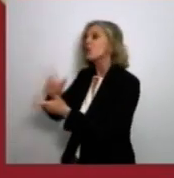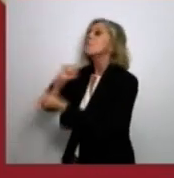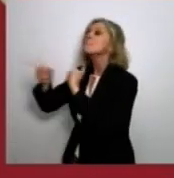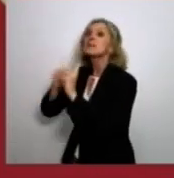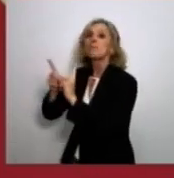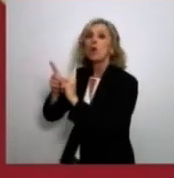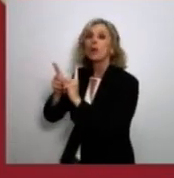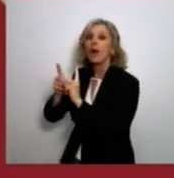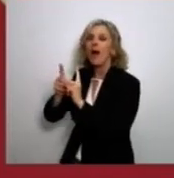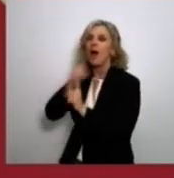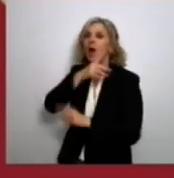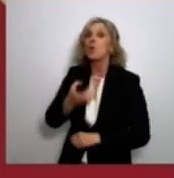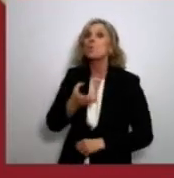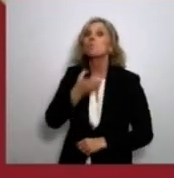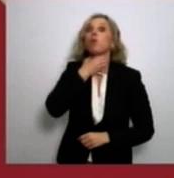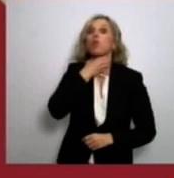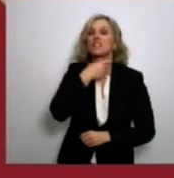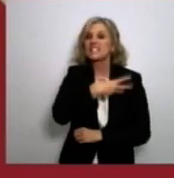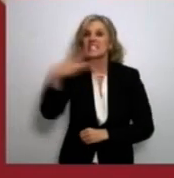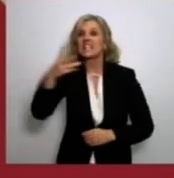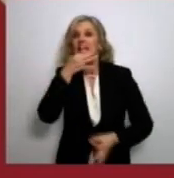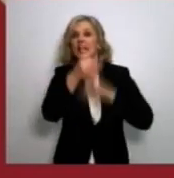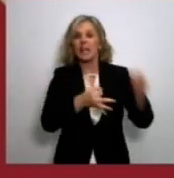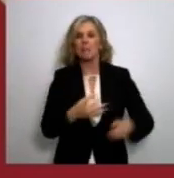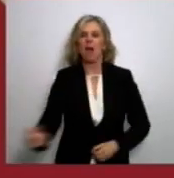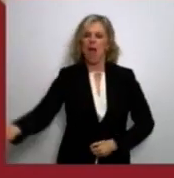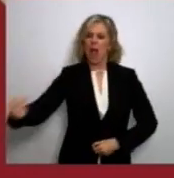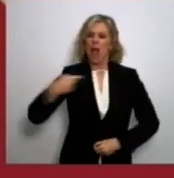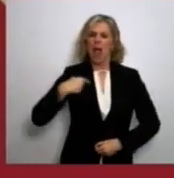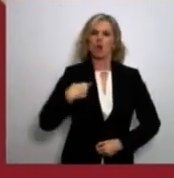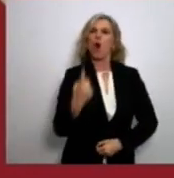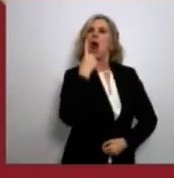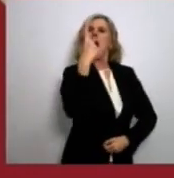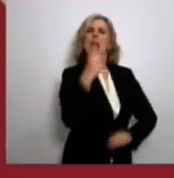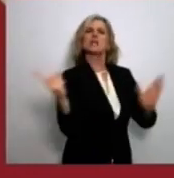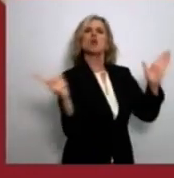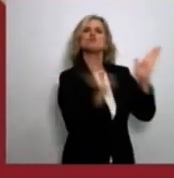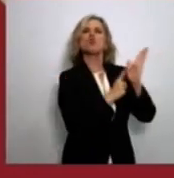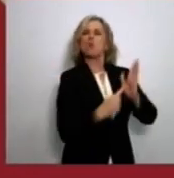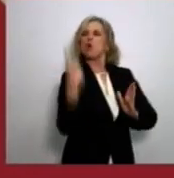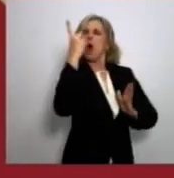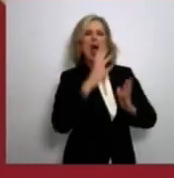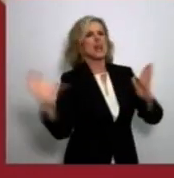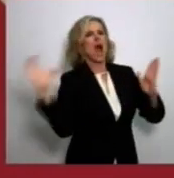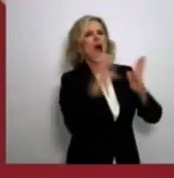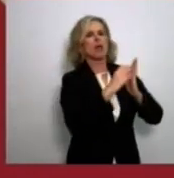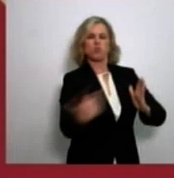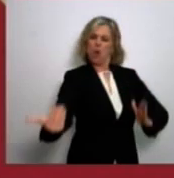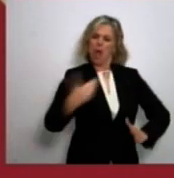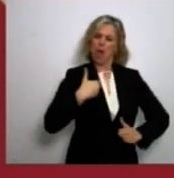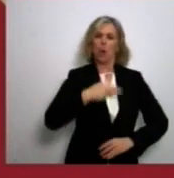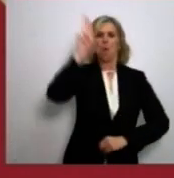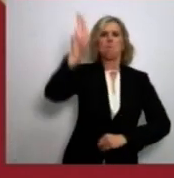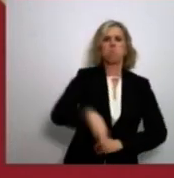προδοτικός ΣΥΡΙΖΑ, λοιπόν, έλεγε με ένα νόμο. Δεν χρειαζόντουσαν ούτε νόμοι ούτε τίποτα. Χρειαζόντουσαν